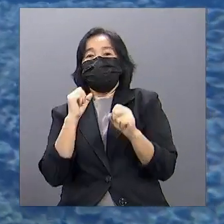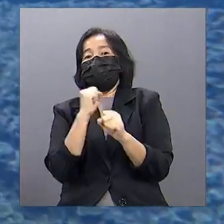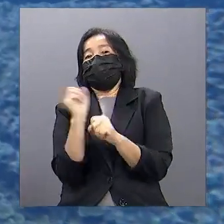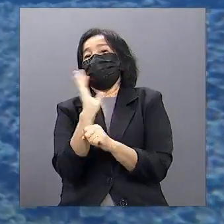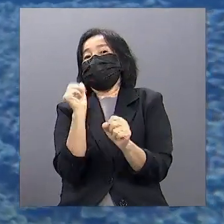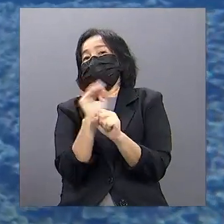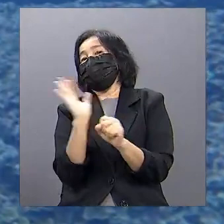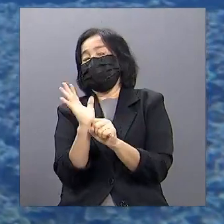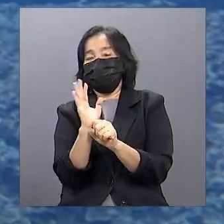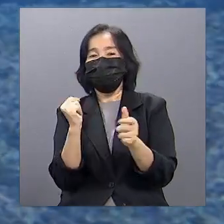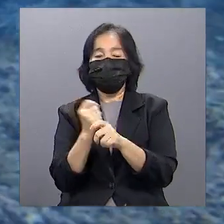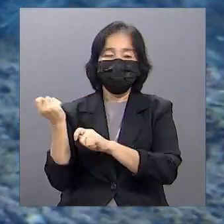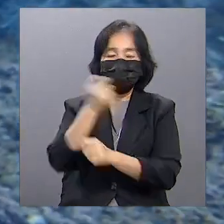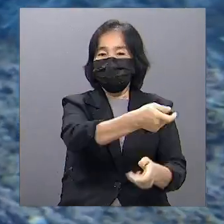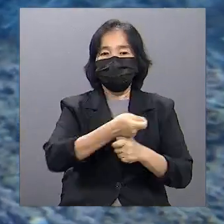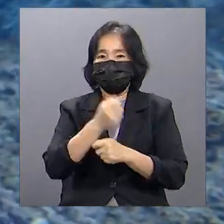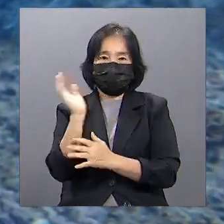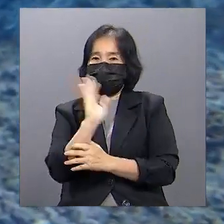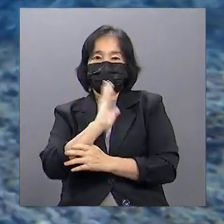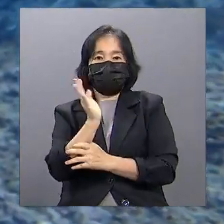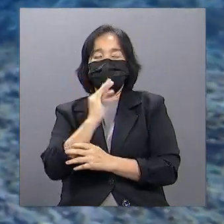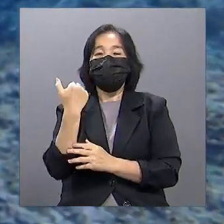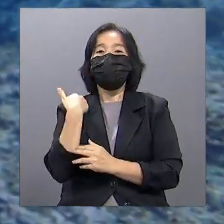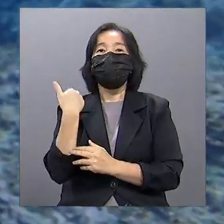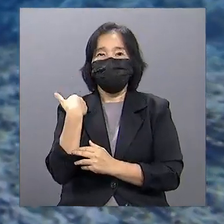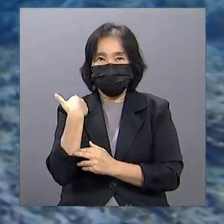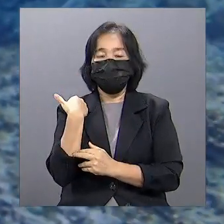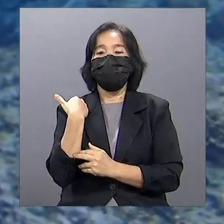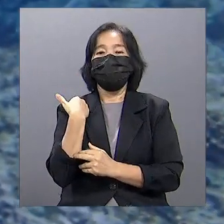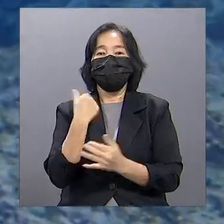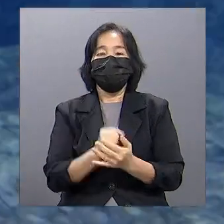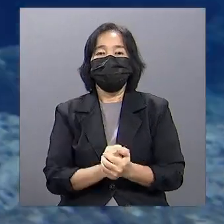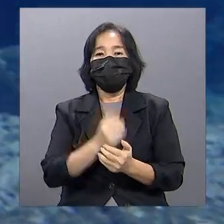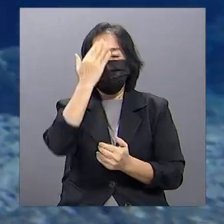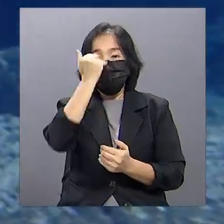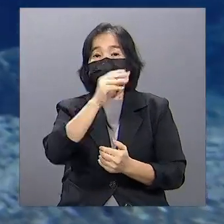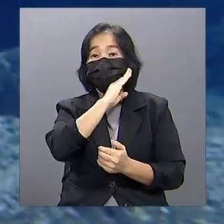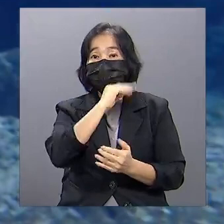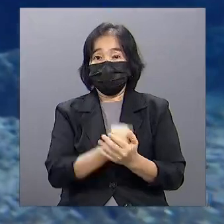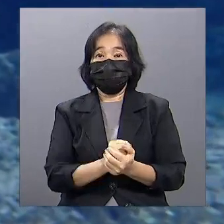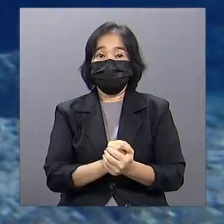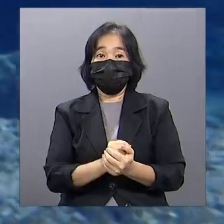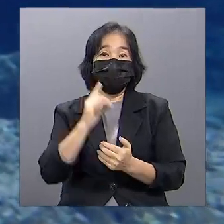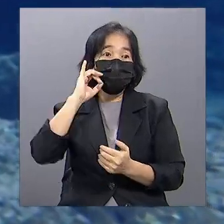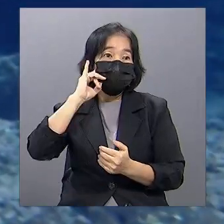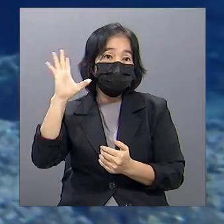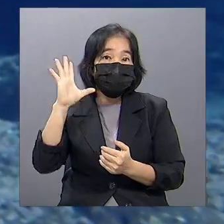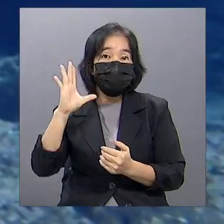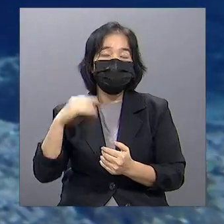ำที่อยู่ภายใต้กฎหมายบังคับเนี่ยขึ้นมาในเรือของเขานะคะหรือถ้าเกิดว่ากรณีที่ติดอวนห